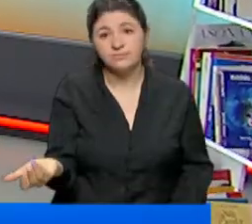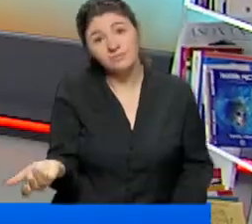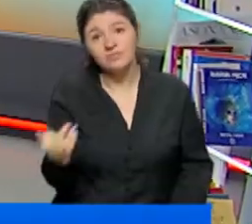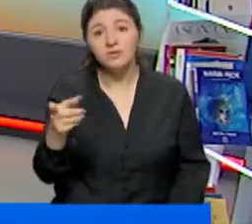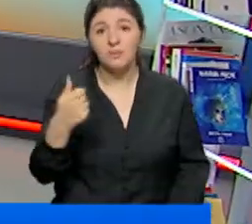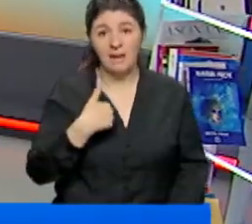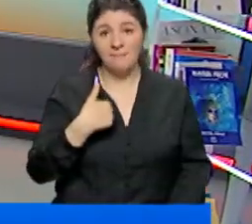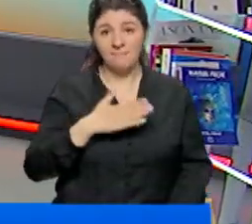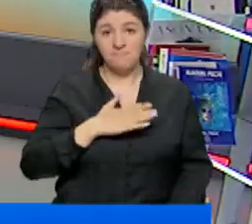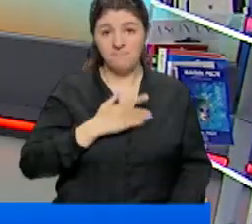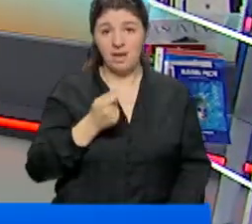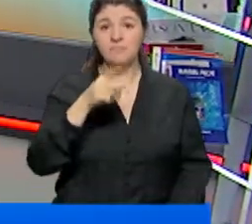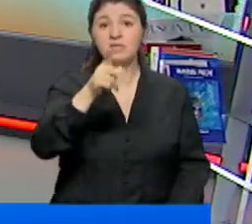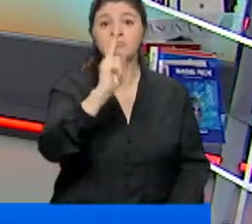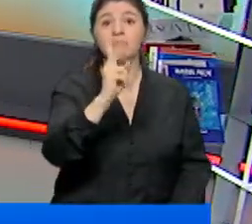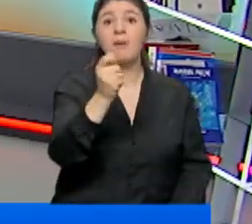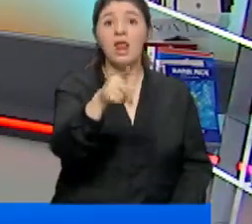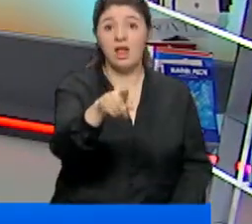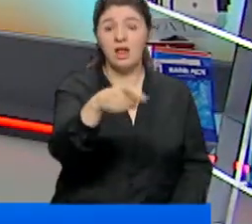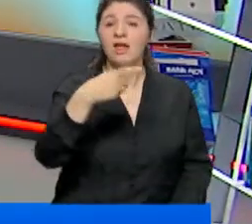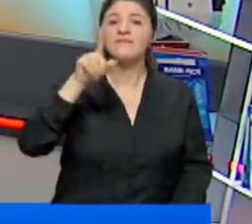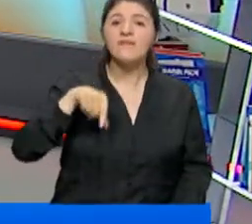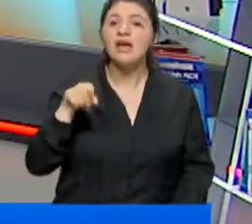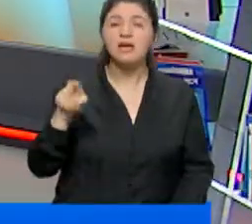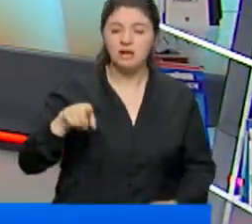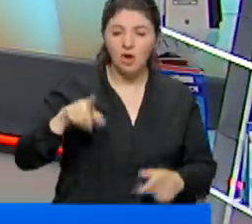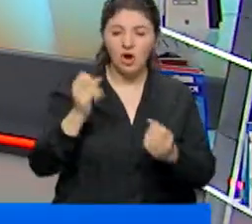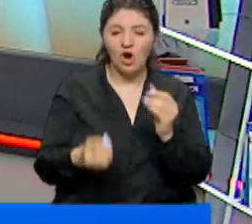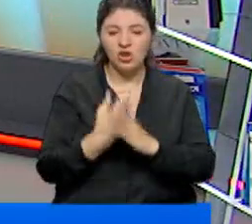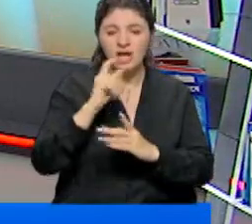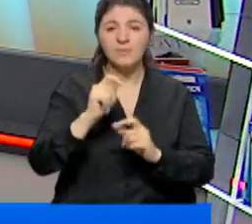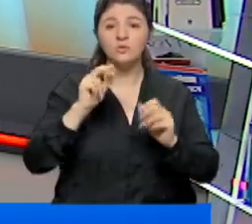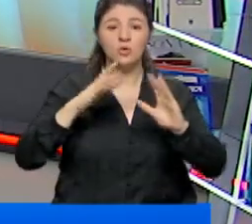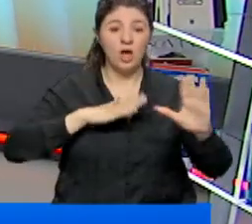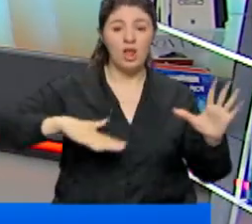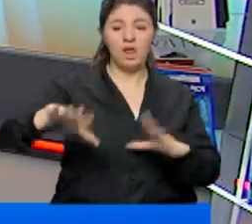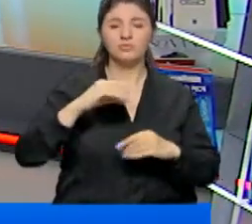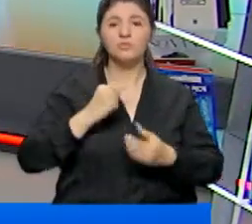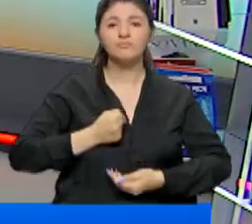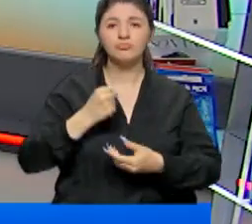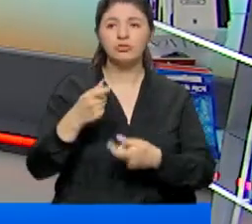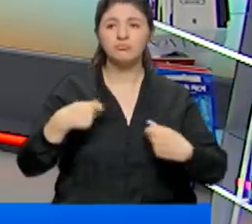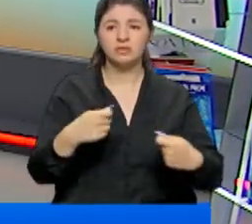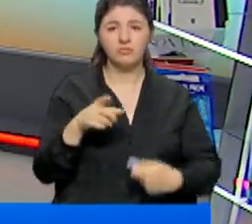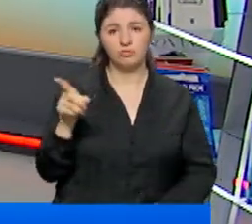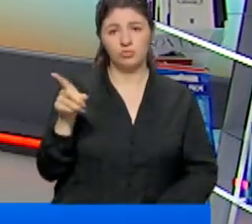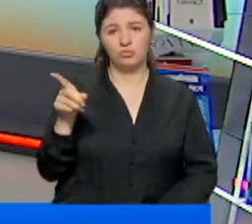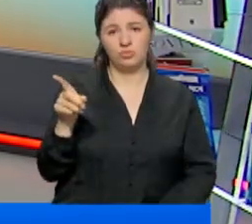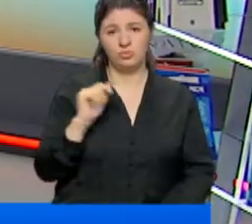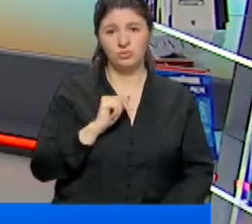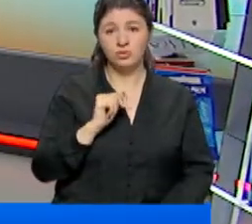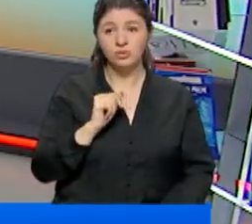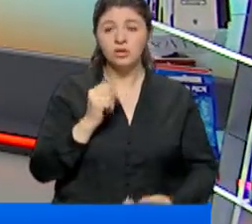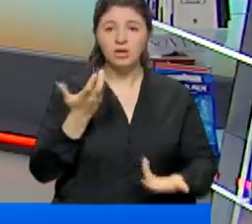Abi bu para Benim para bu para sizin paranız vergilerimizle oluşturulan ulusal bütçemizden giden paramı